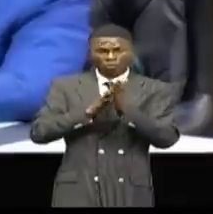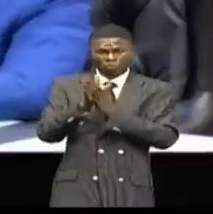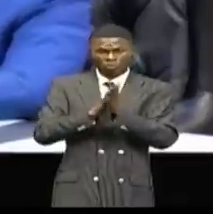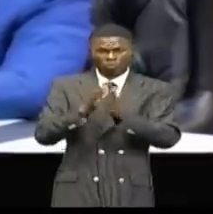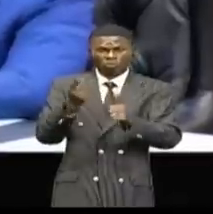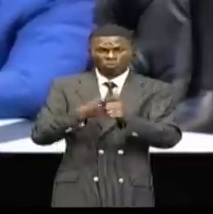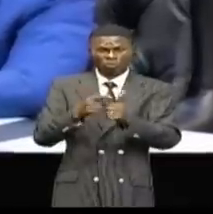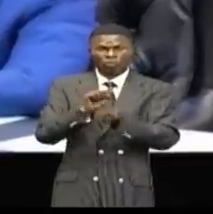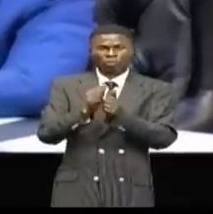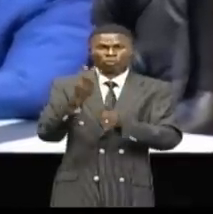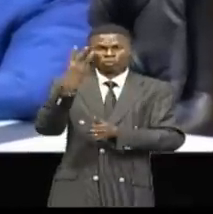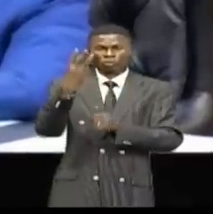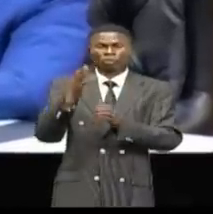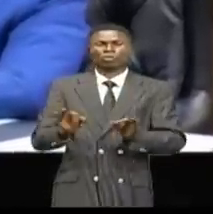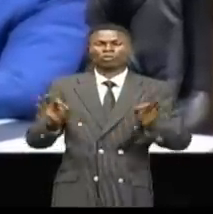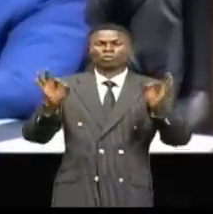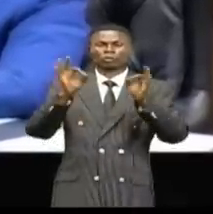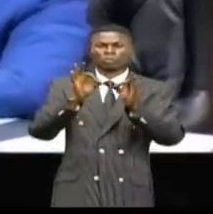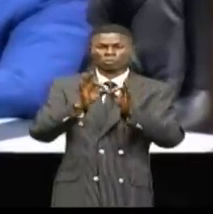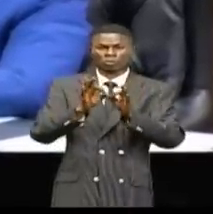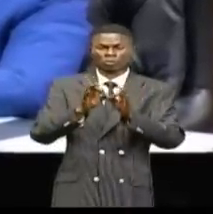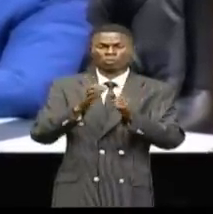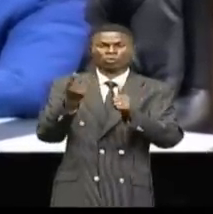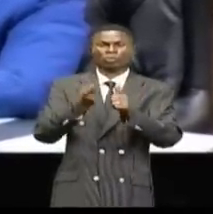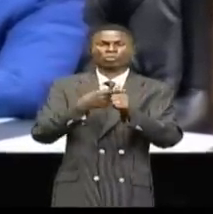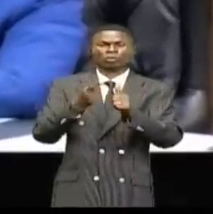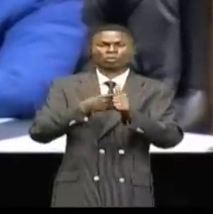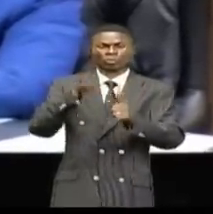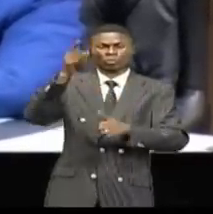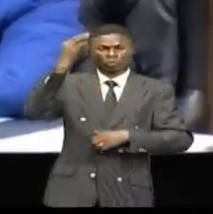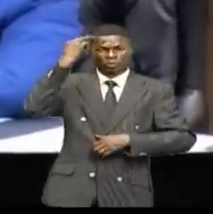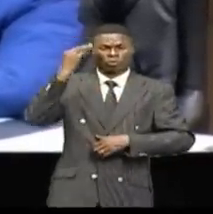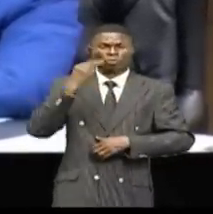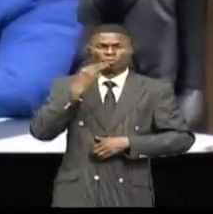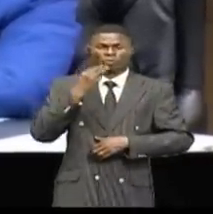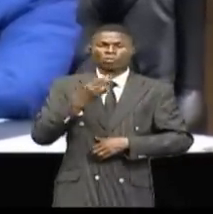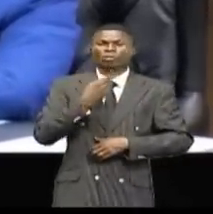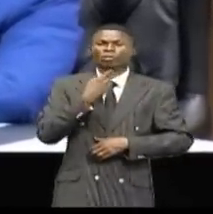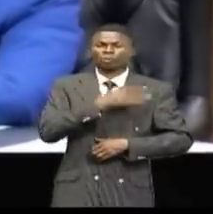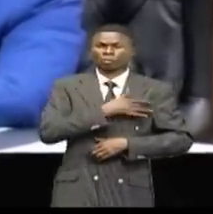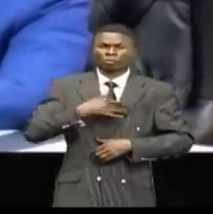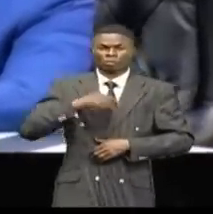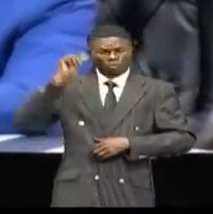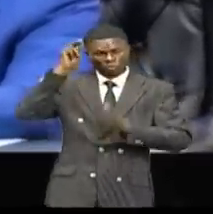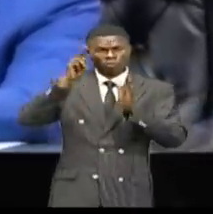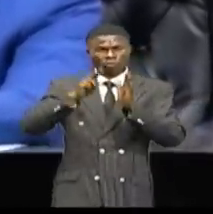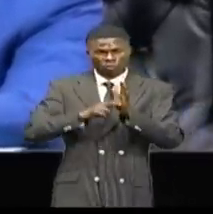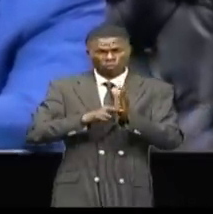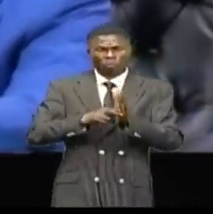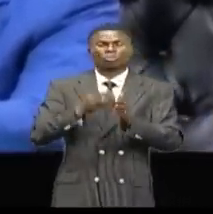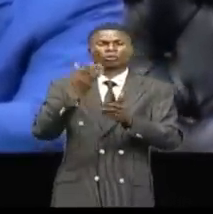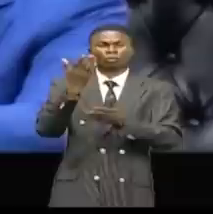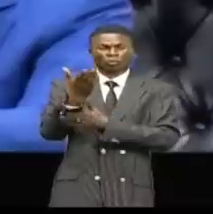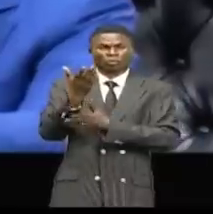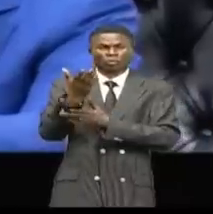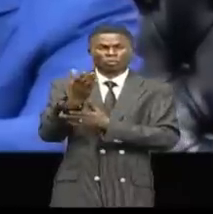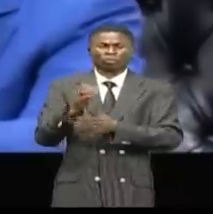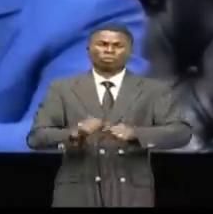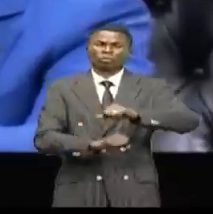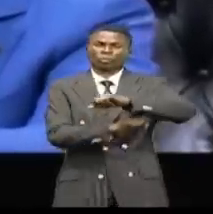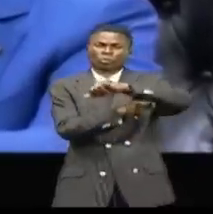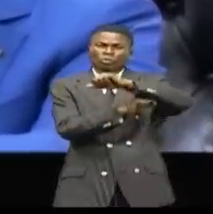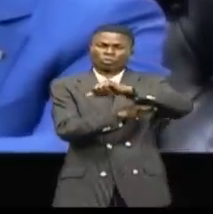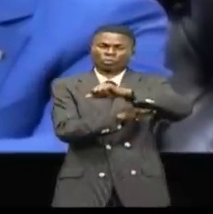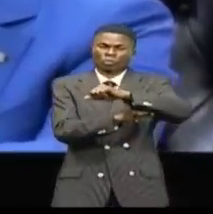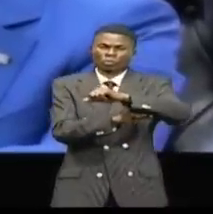sur trois points principaux. Dans un premier temps, il a, au nom du gouvernement, réitéré le soutien de